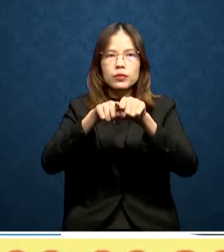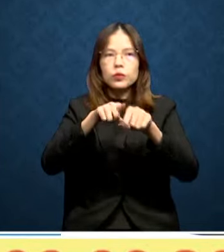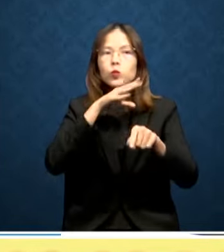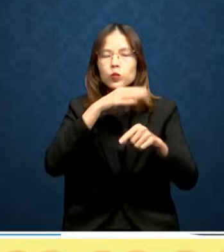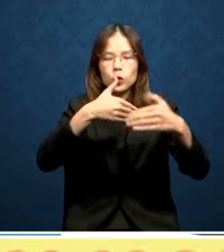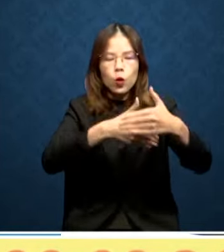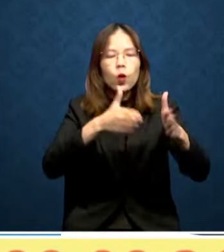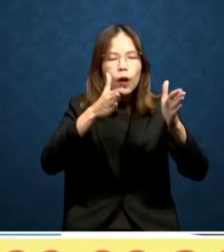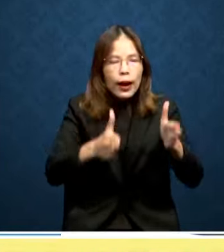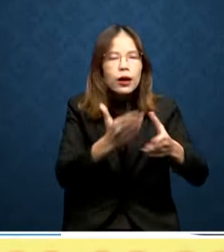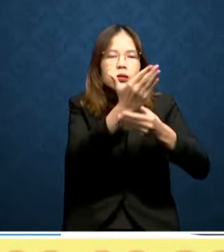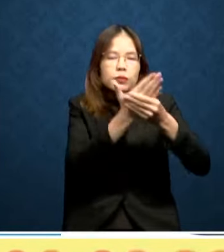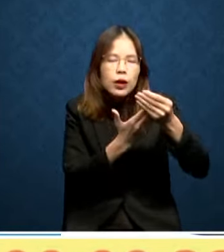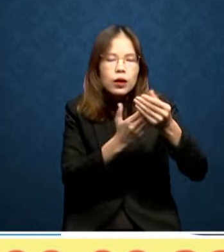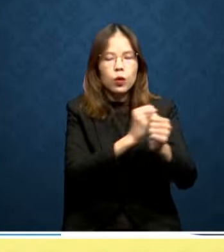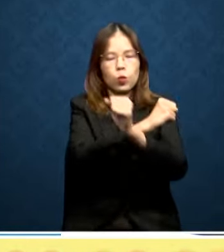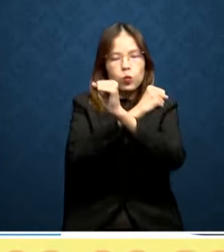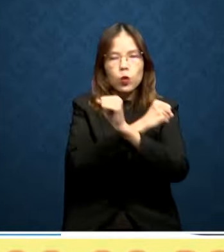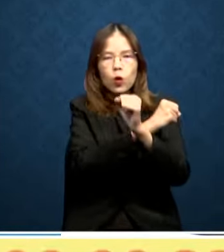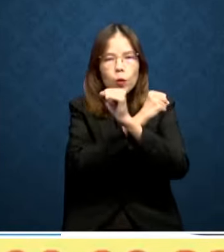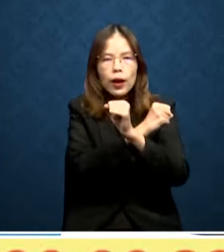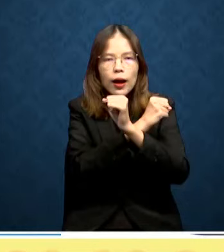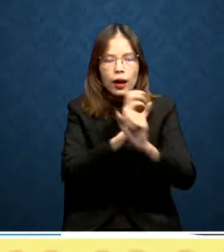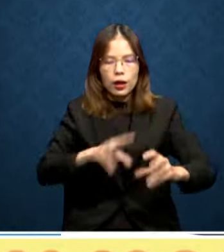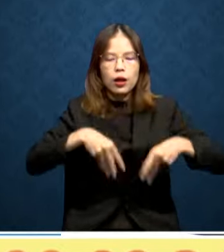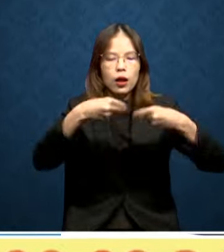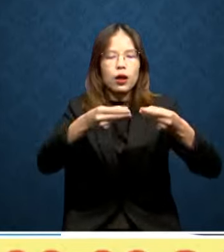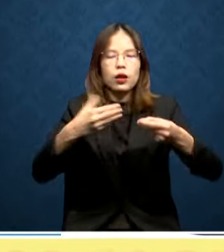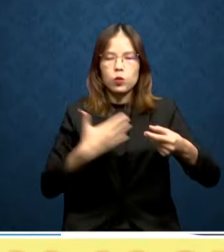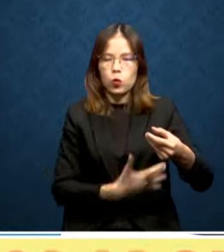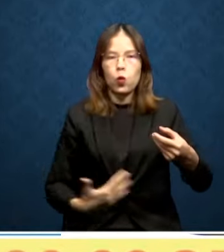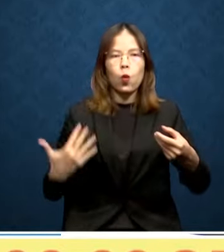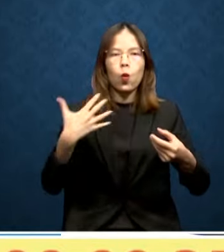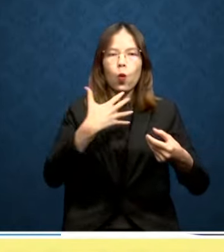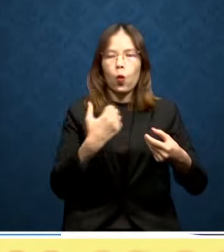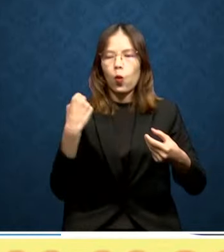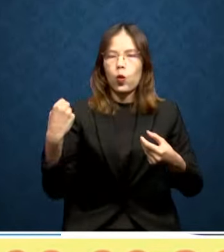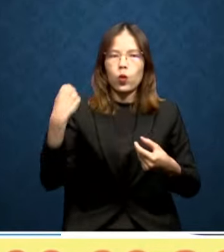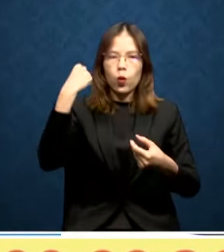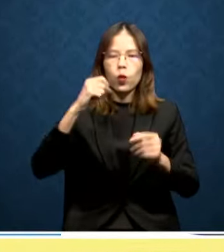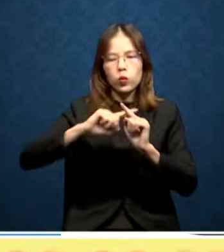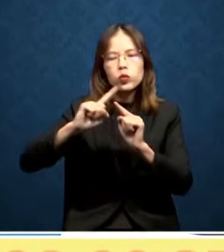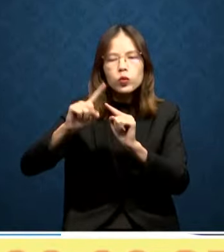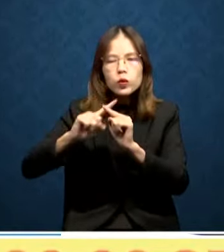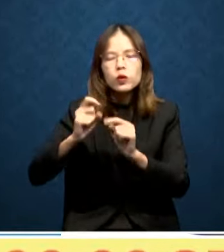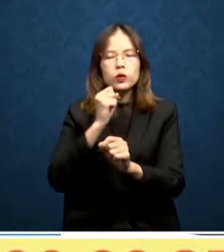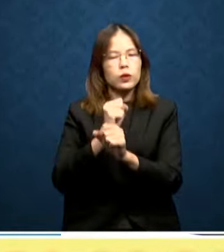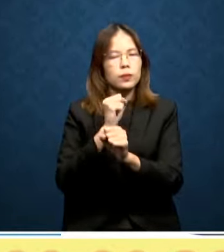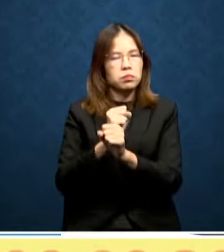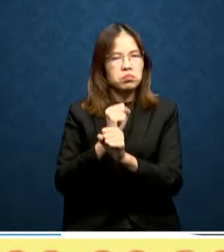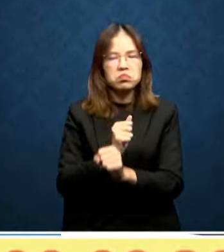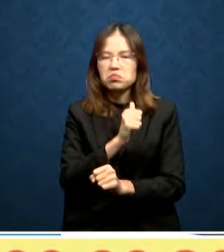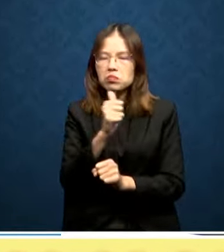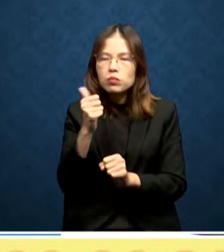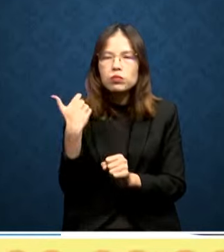ห้องอาหารเราเนี่ยเป็นอาหารที่ปลอดภัยส่งผลต่อสุขภาพที่สมบูรณ์แข็งแรงทำหน้าที่ได้อย่างเต็มที่แล